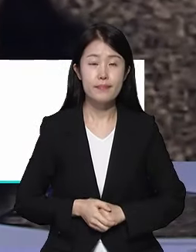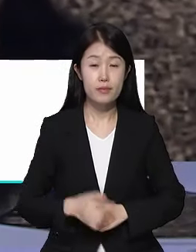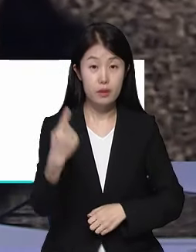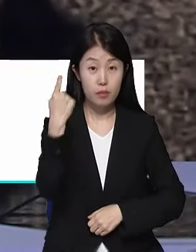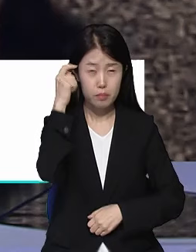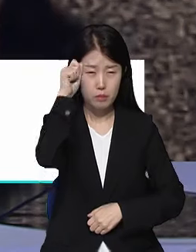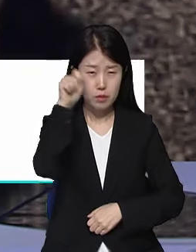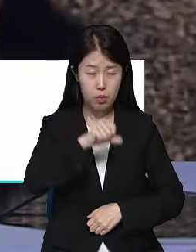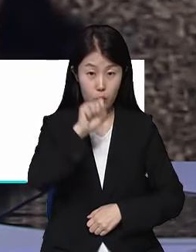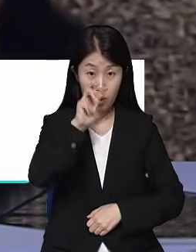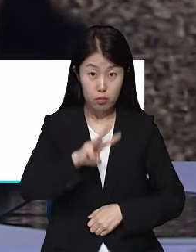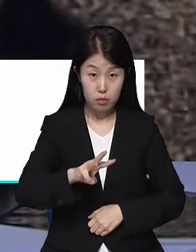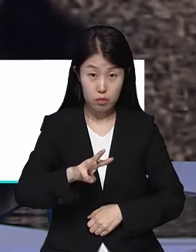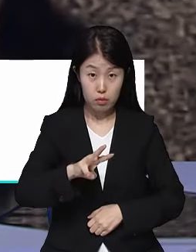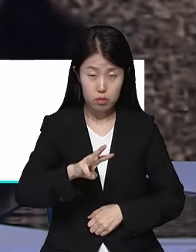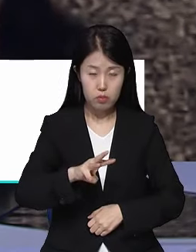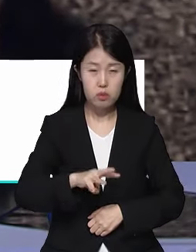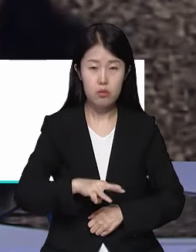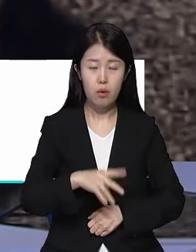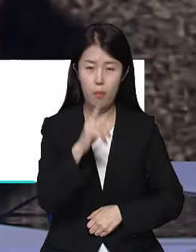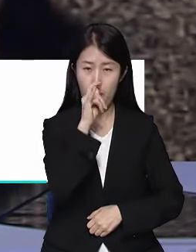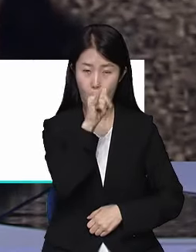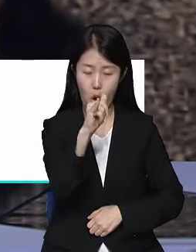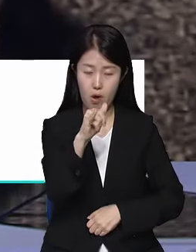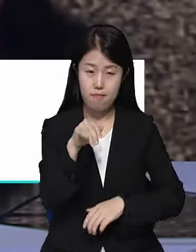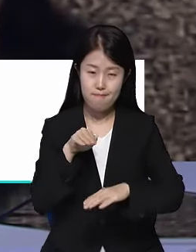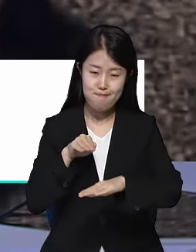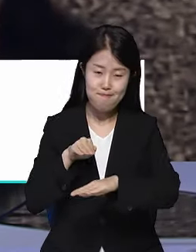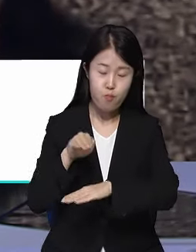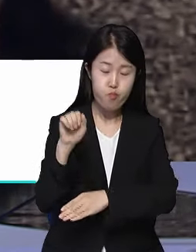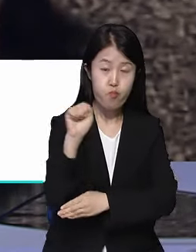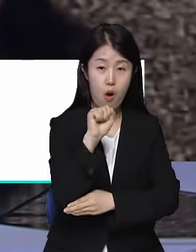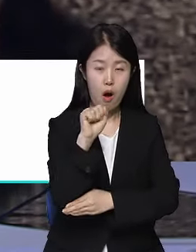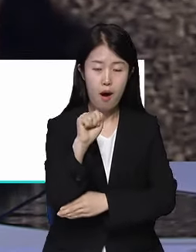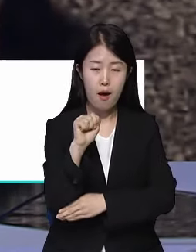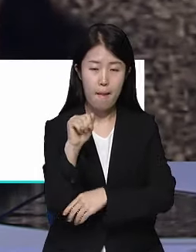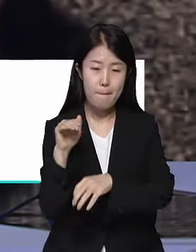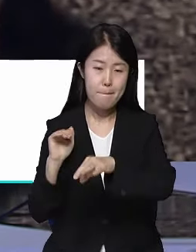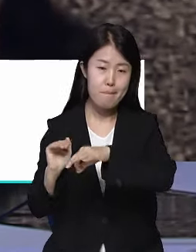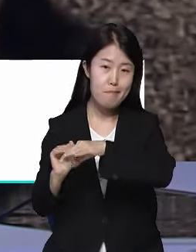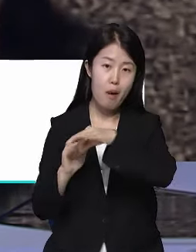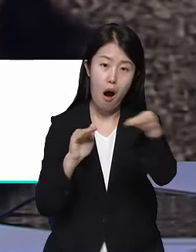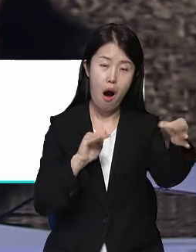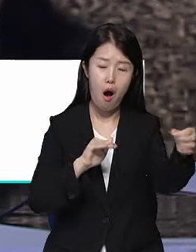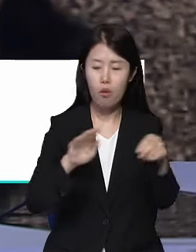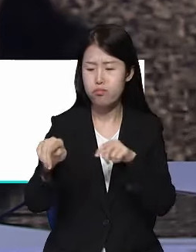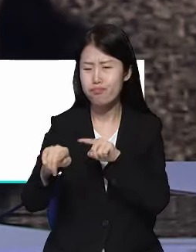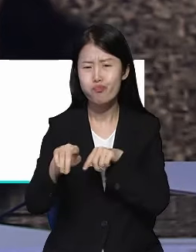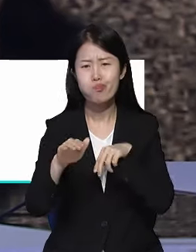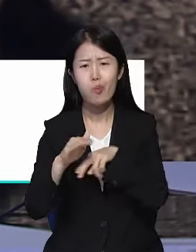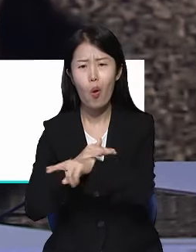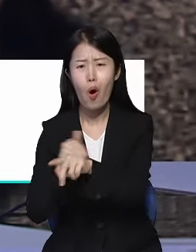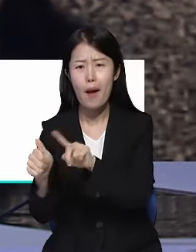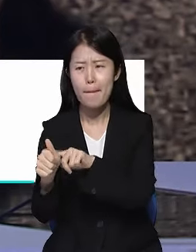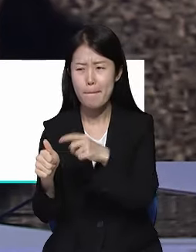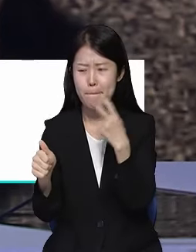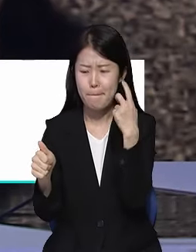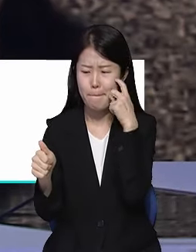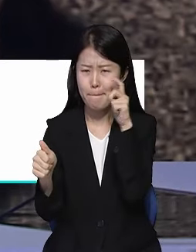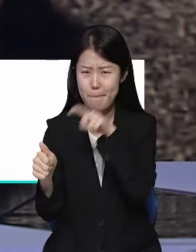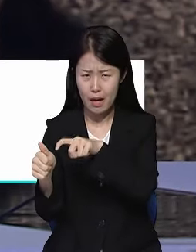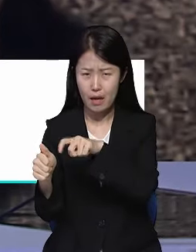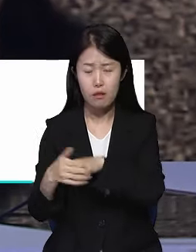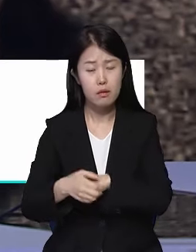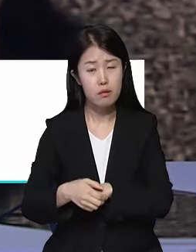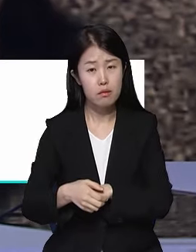어제 새벽 광주 도심에서 고급 외제차를 타고 가다 뺑소니 사고를 내고 달아난 운전자의 신원이 확인됐습니다. 경찰은